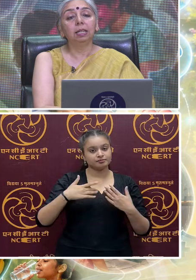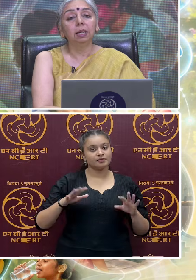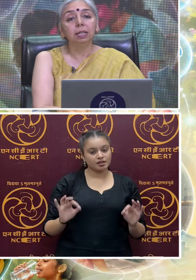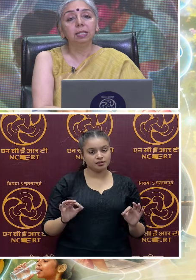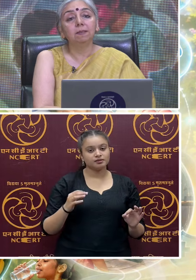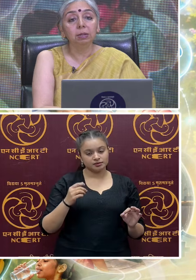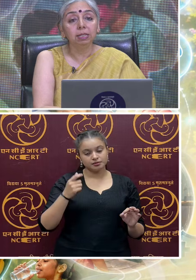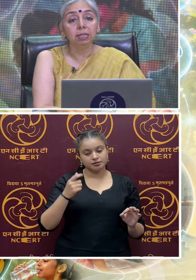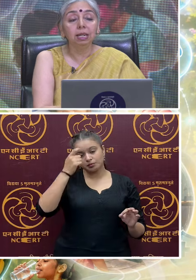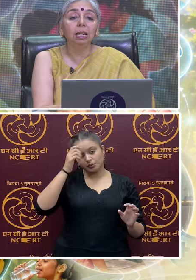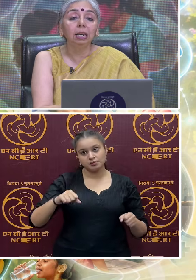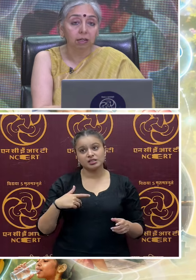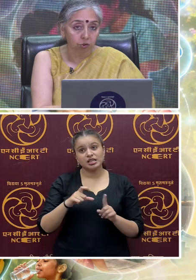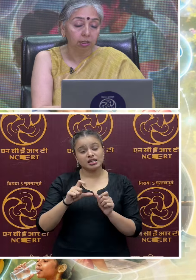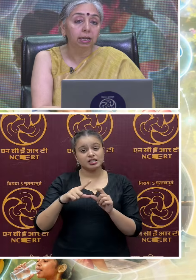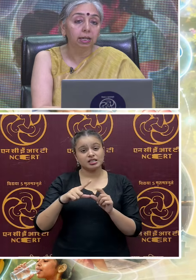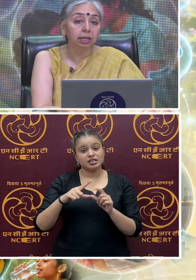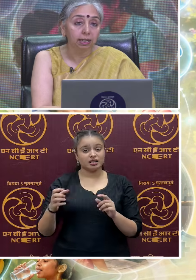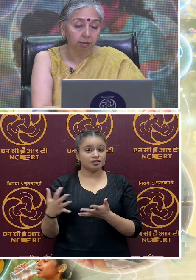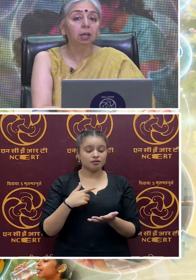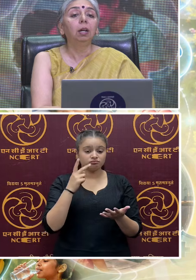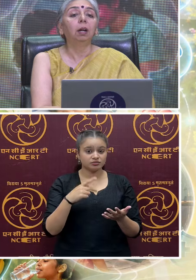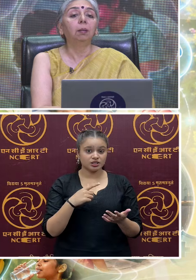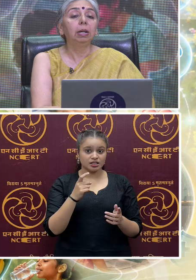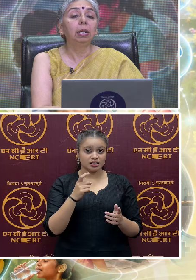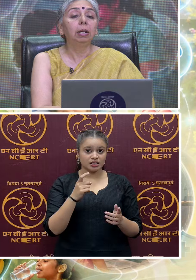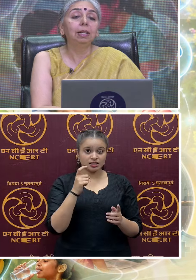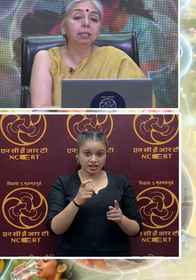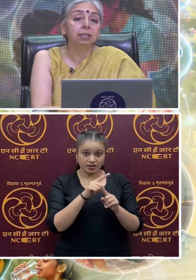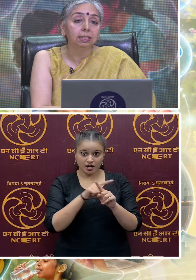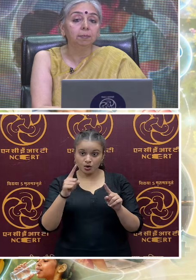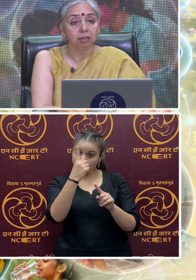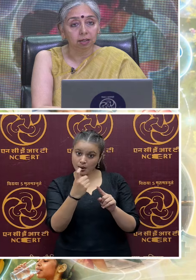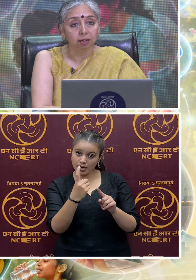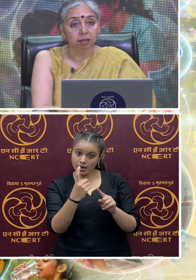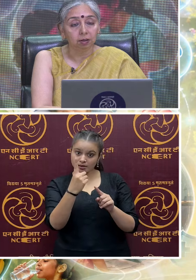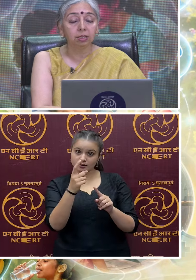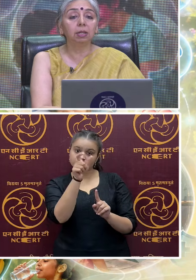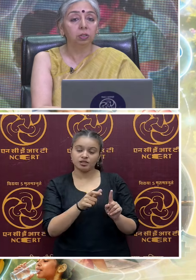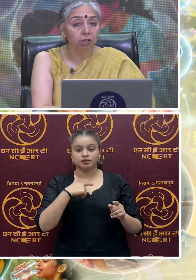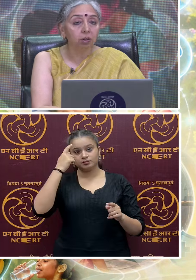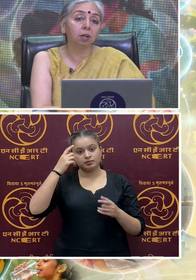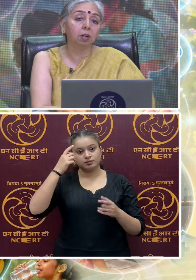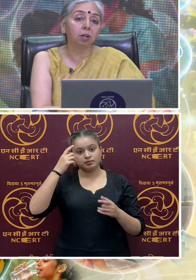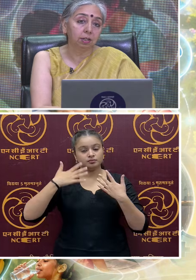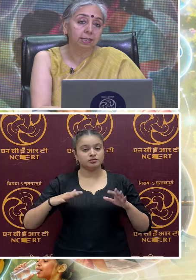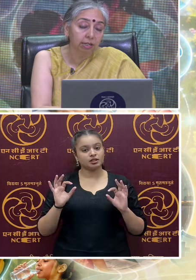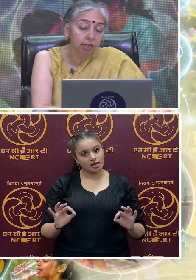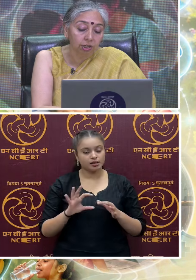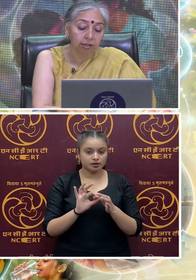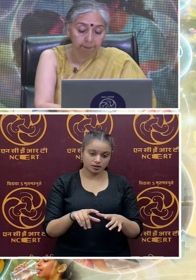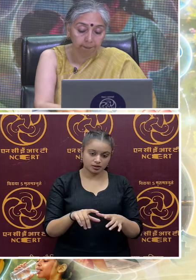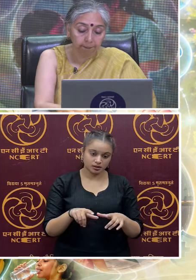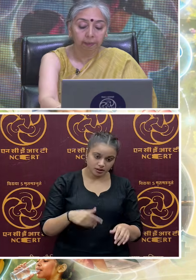ये कहता है कि 7 में से 1 इंडिविजुअल इंडिया में मेंटल हेल्थ डिजीज़ से पीड़ित है और इसमें बच्चे और एडोलेसेंट्स